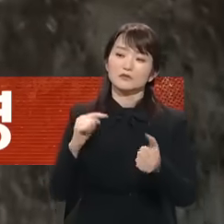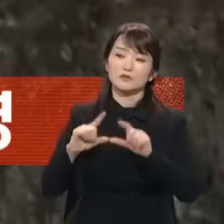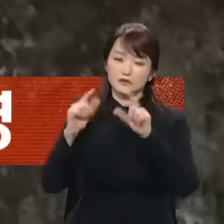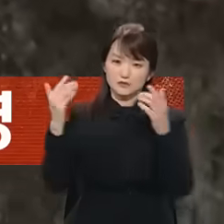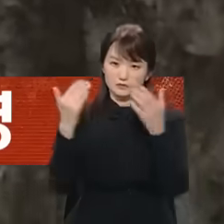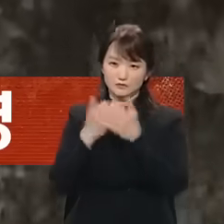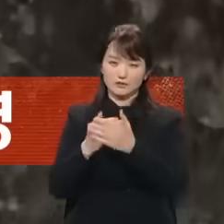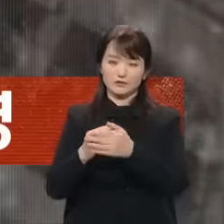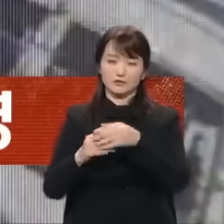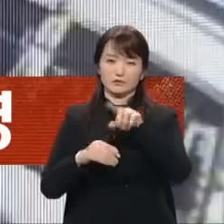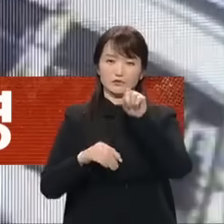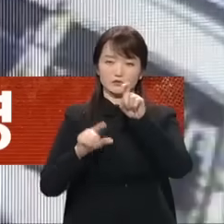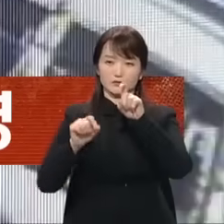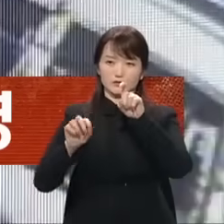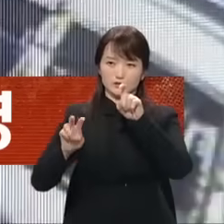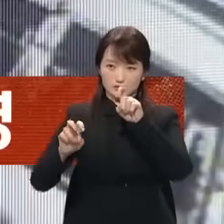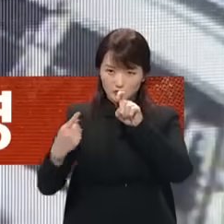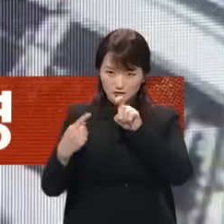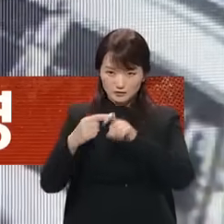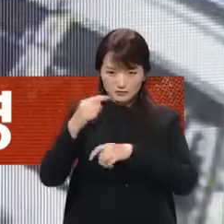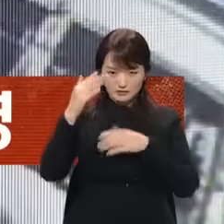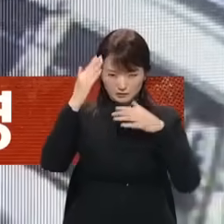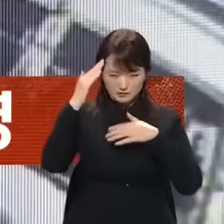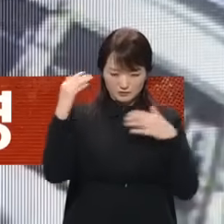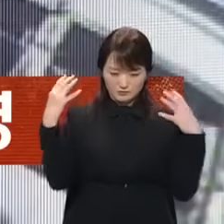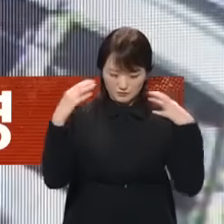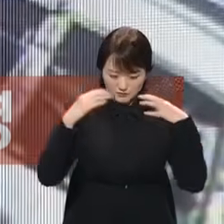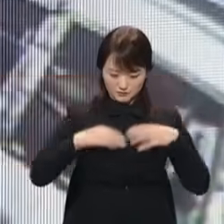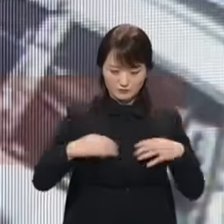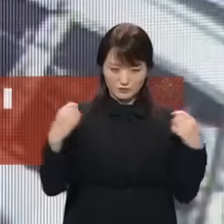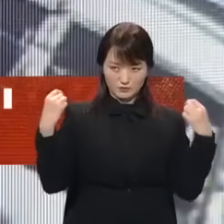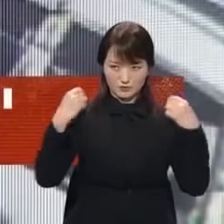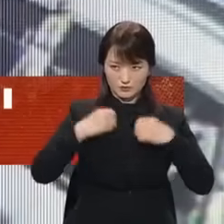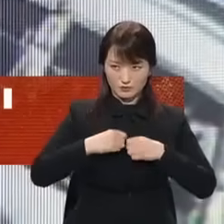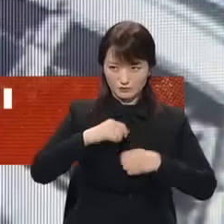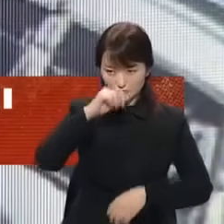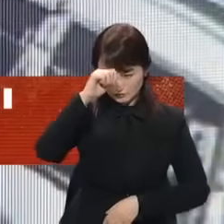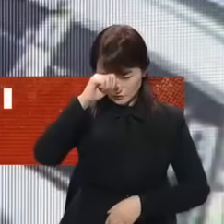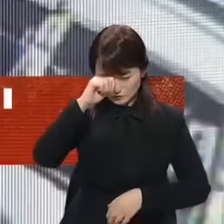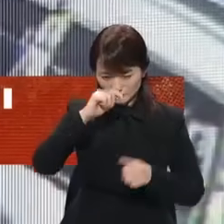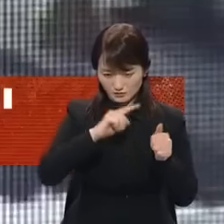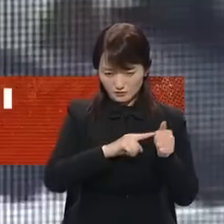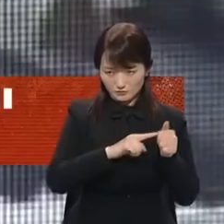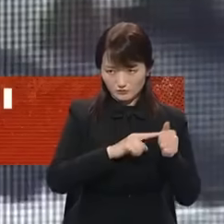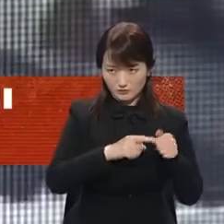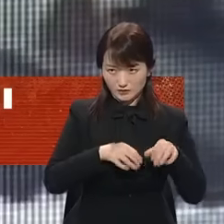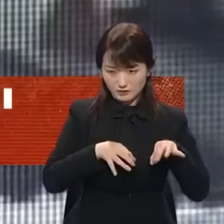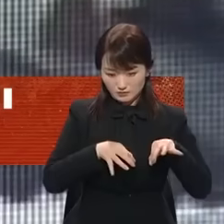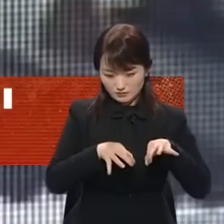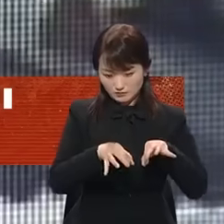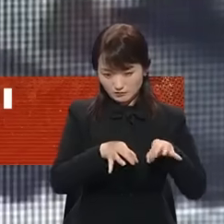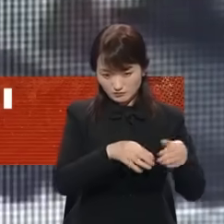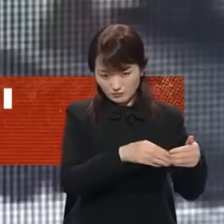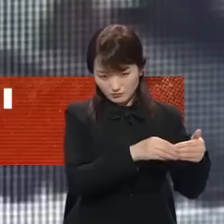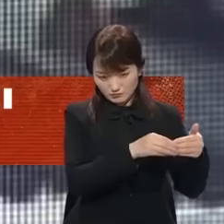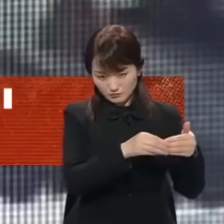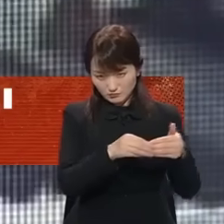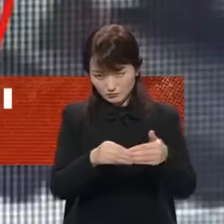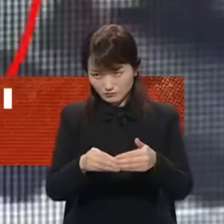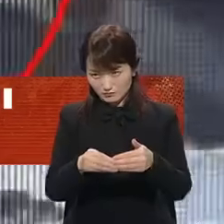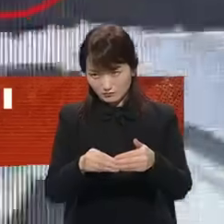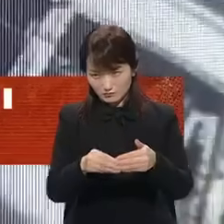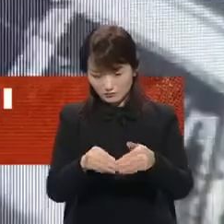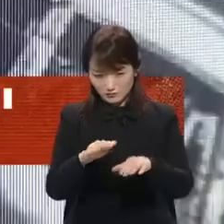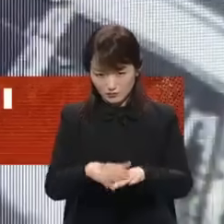12월 21일 날 검은색 전포 입고 모자를 쓴 남성이 지금 보시는 것처럼 캐리어를 끌고 오는 모습을 발견을 했고요 그리고 캐리어를 놓고